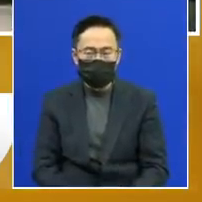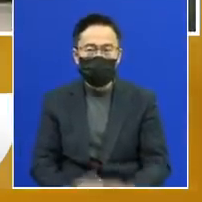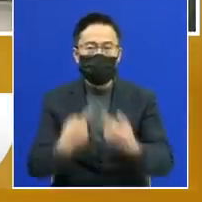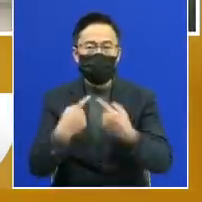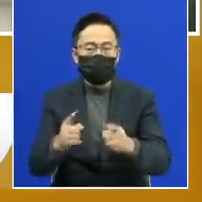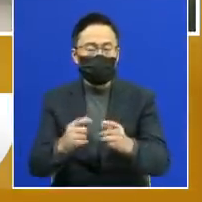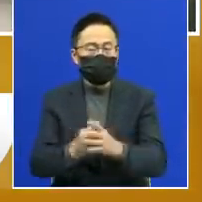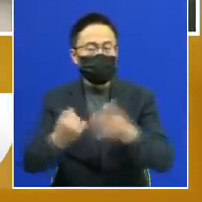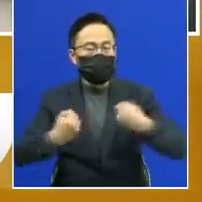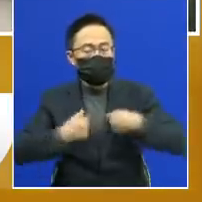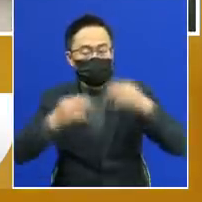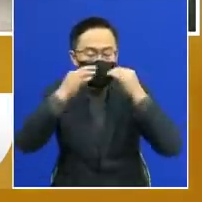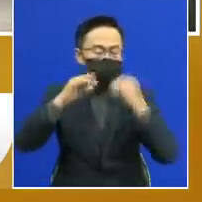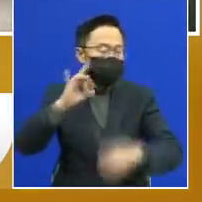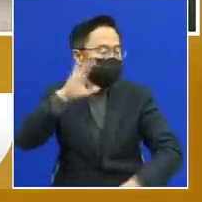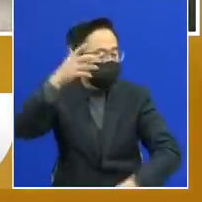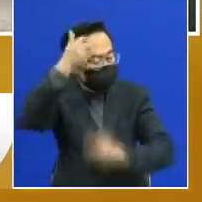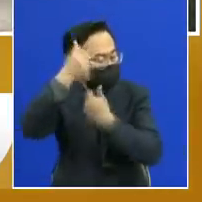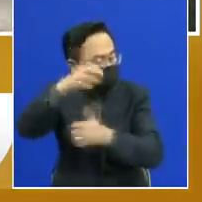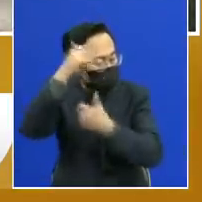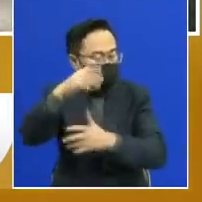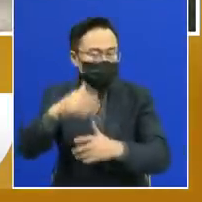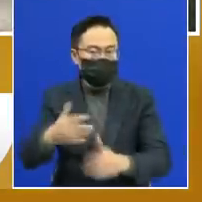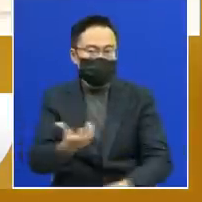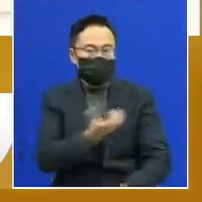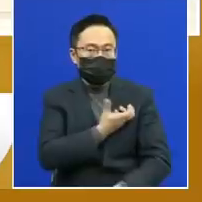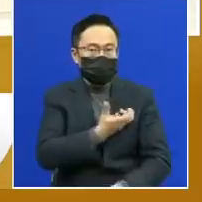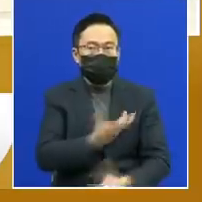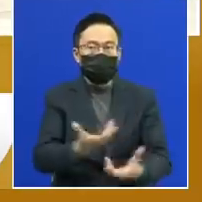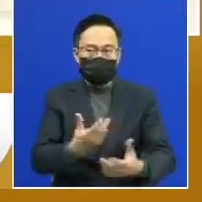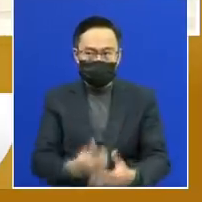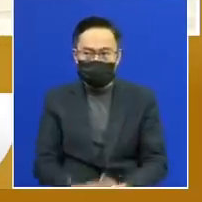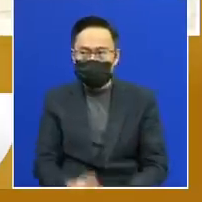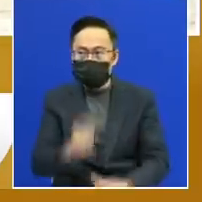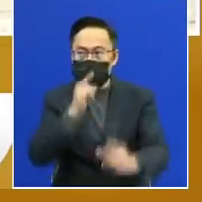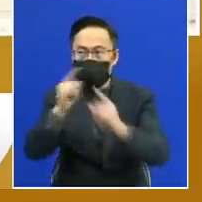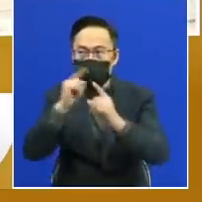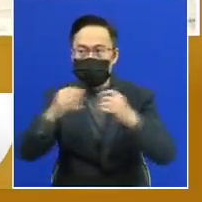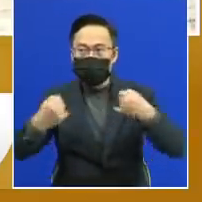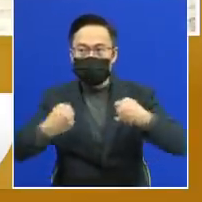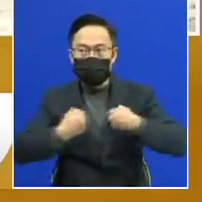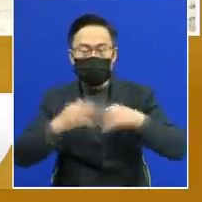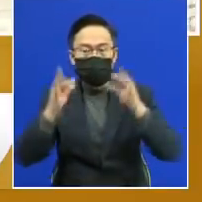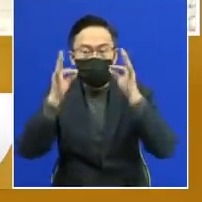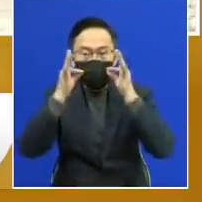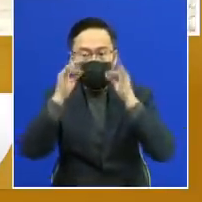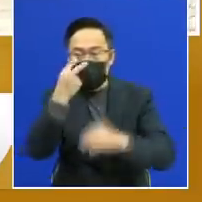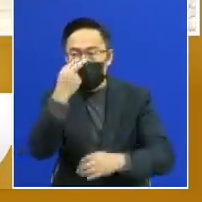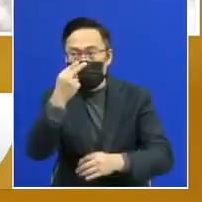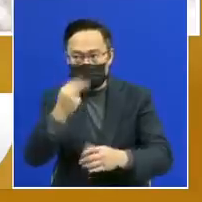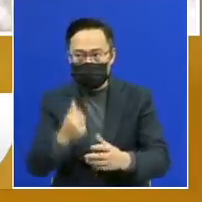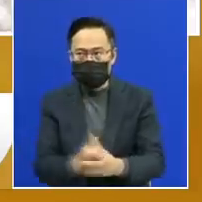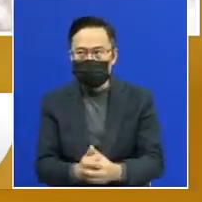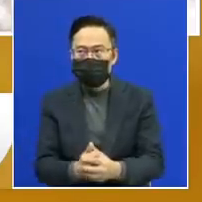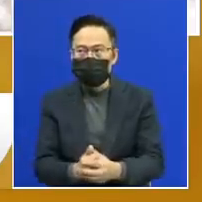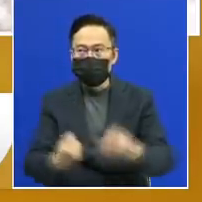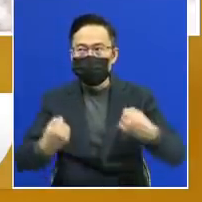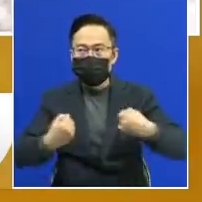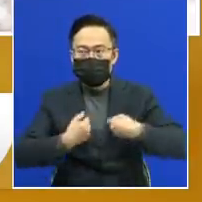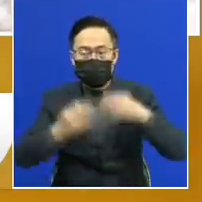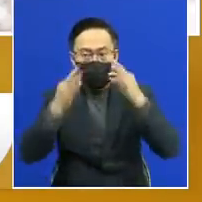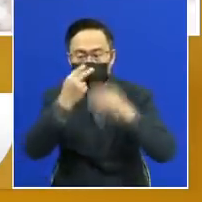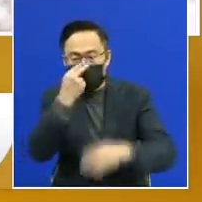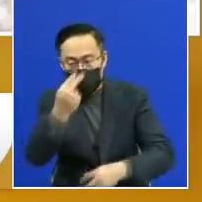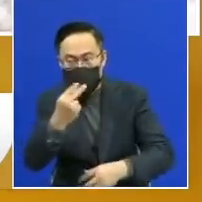ทีนี้ลองไปฟังมุมมองของคุณนิดกันบ้างเจ้าของแมวคุณนิดเจ้าของแมวเนี่ยพานักข่าวเราไปชี้ดูเลยว่าแมว